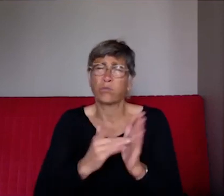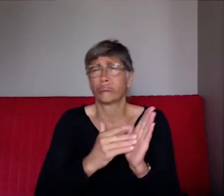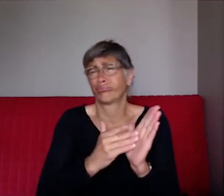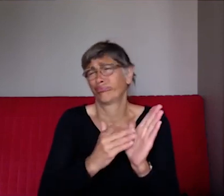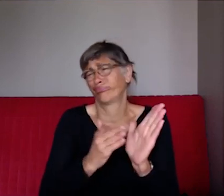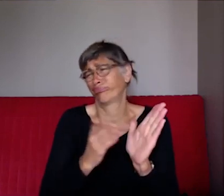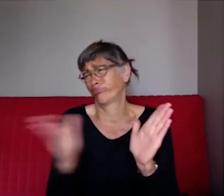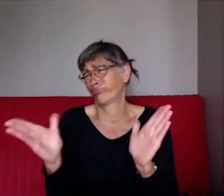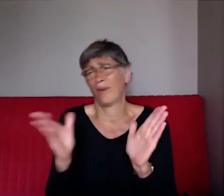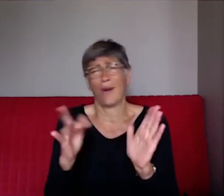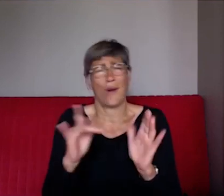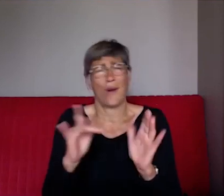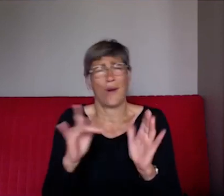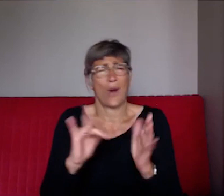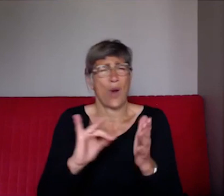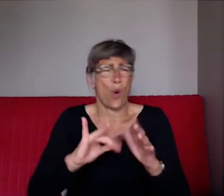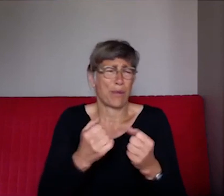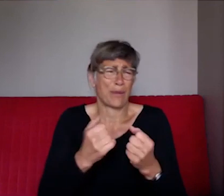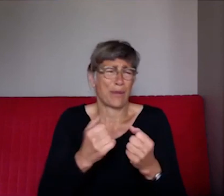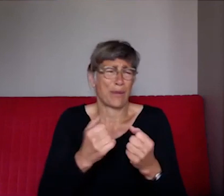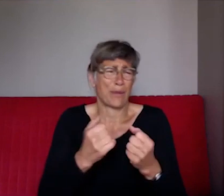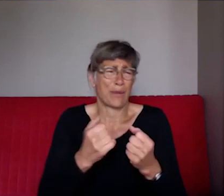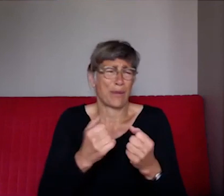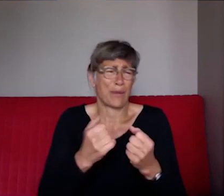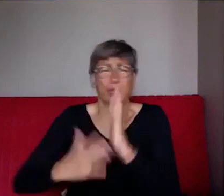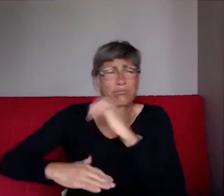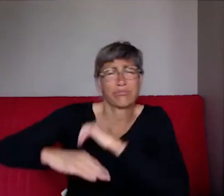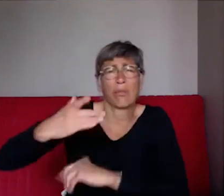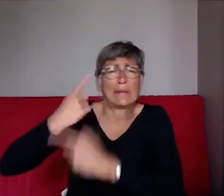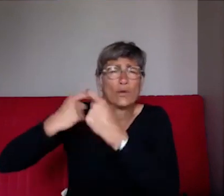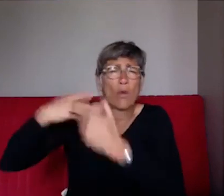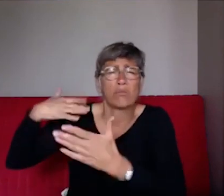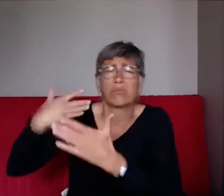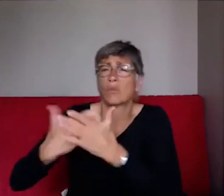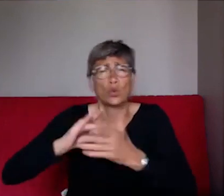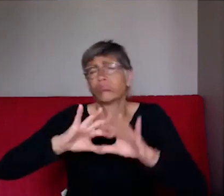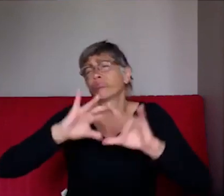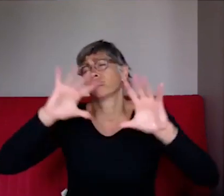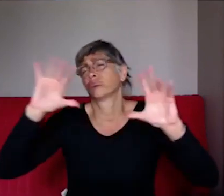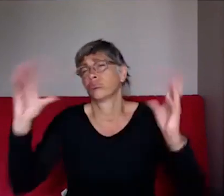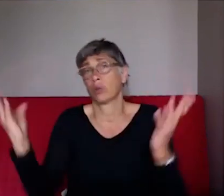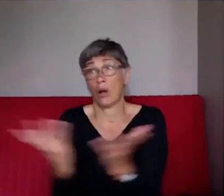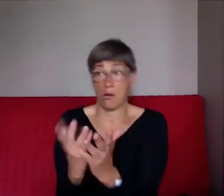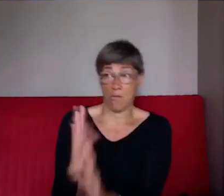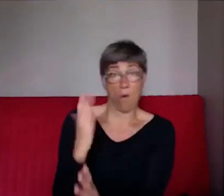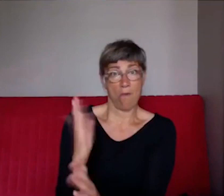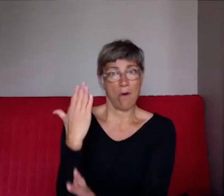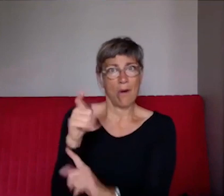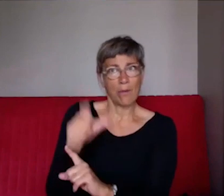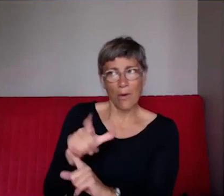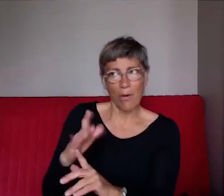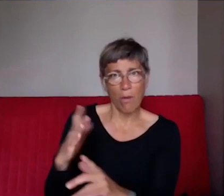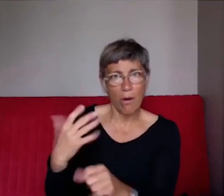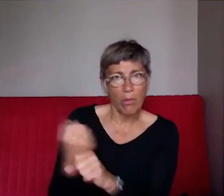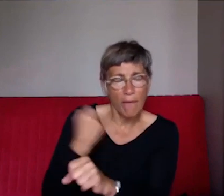toute l'histoire, toutes les expériences. Donc, de toutes ces expériences va ressortir ce que les gens ont vécu, comment ils ont travaillé, avec